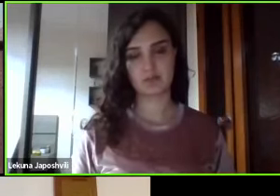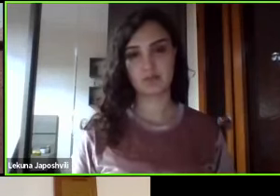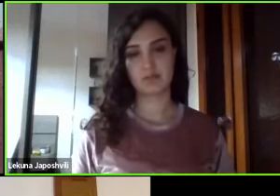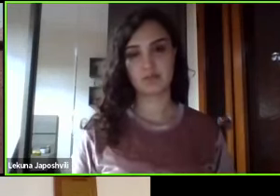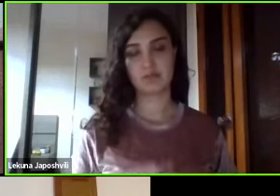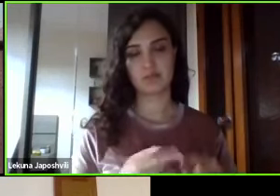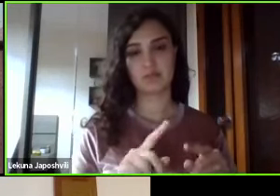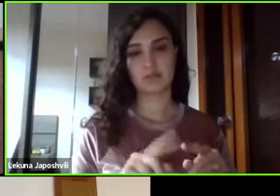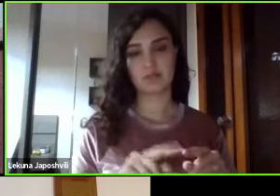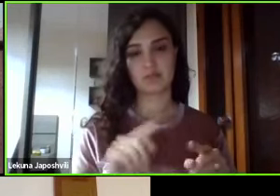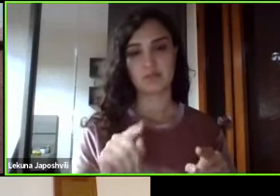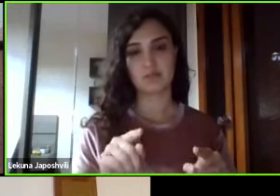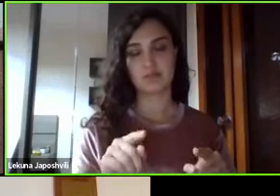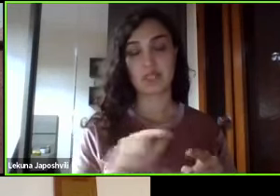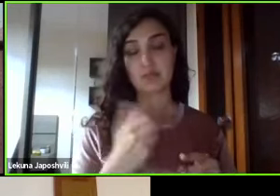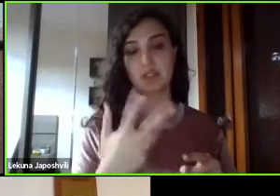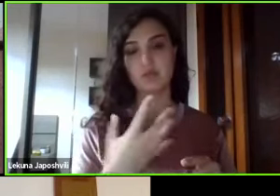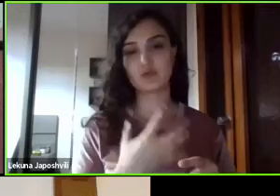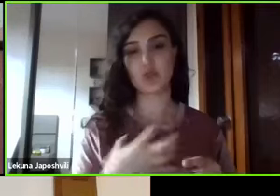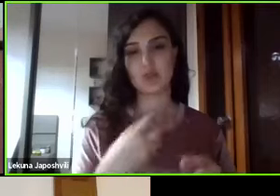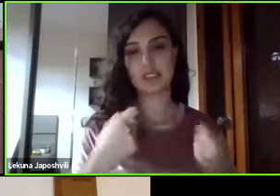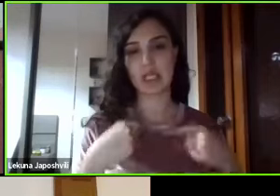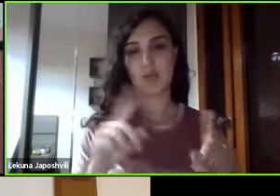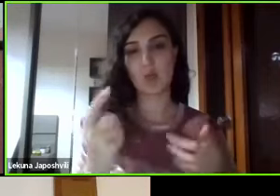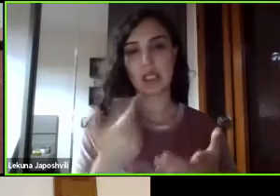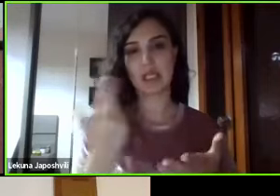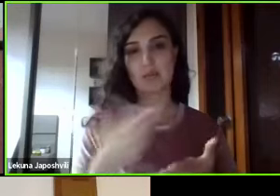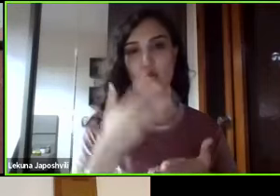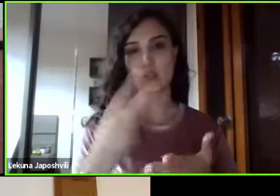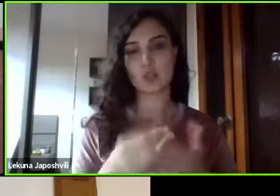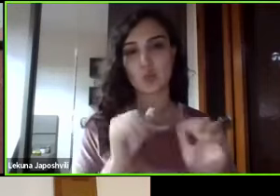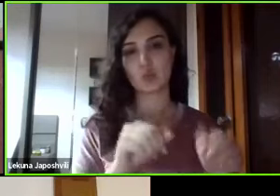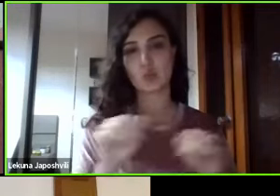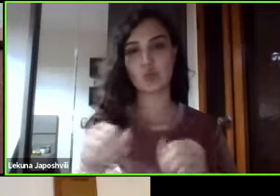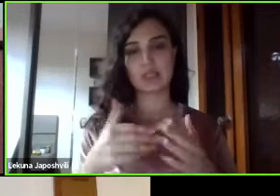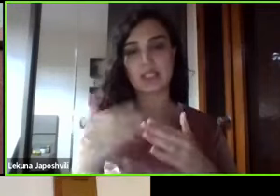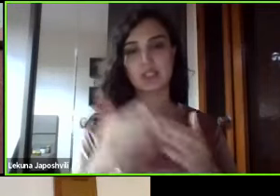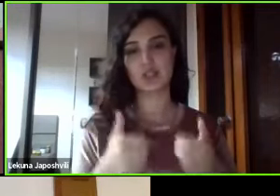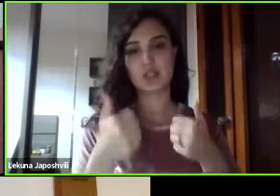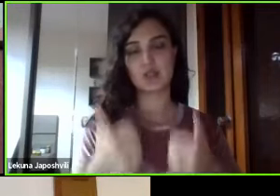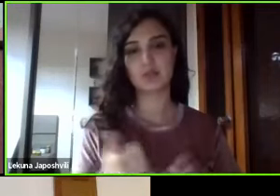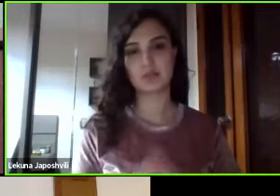იმაზე, თუ რამდენად მნიშვნელოვანია დამოუკიდებლობის უნარების ხელშეწყობა.